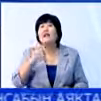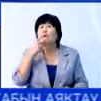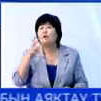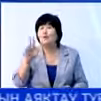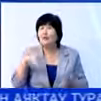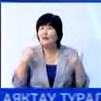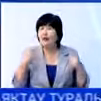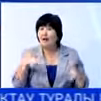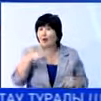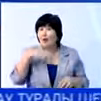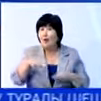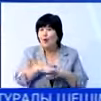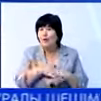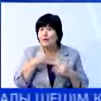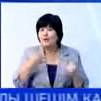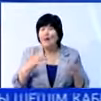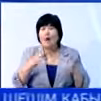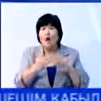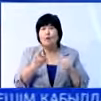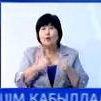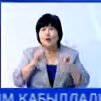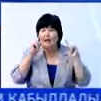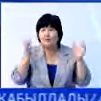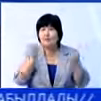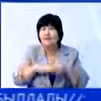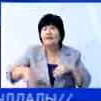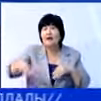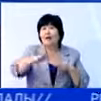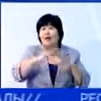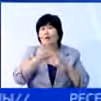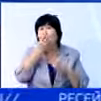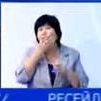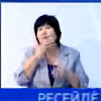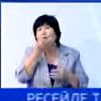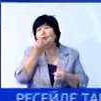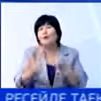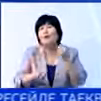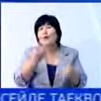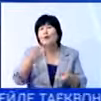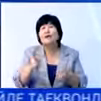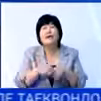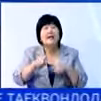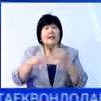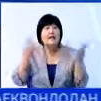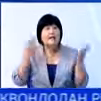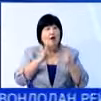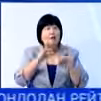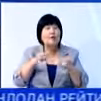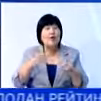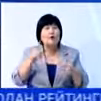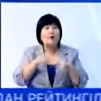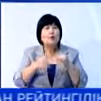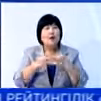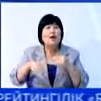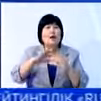қақпай кетпейді. Көпшілікке заманауи ауыл атымен таныс алақандай елді мекенді гүлге оранған оазистерсің. Келесі бейнематериалымыз туған